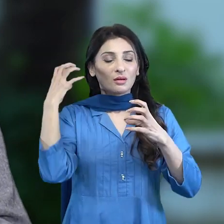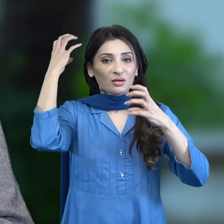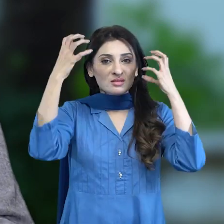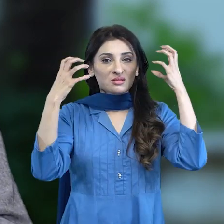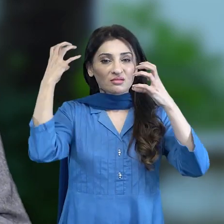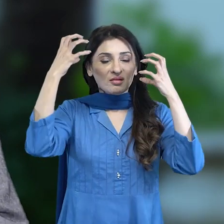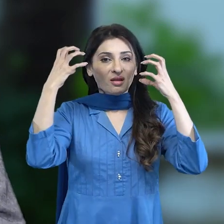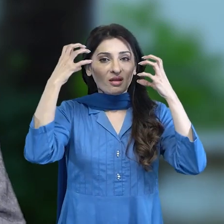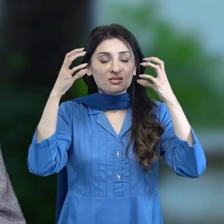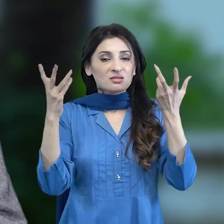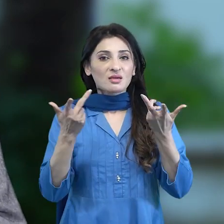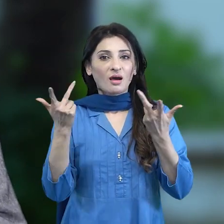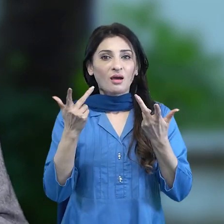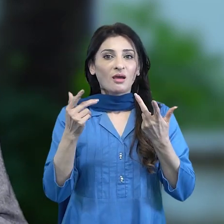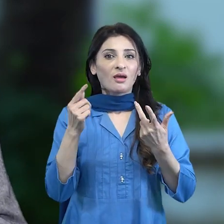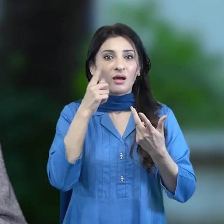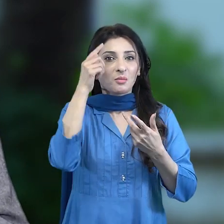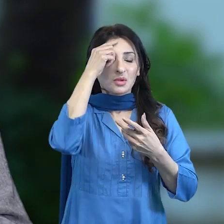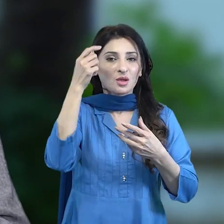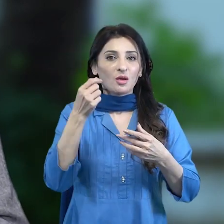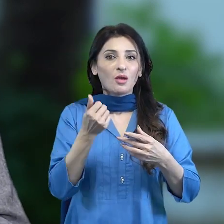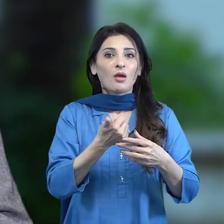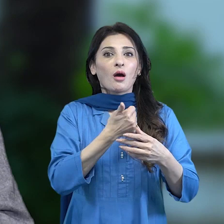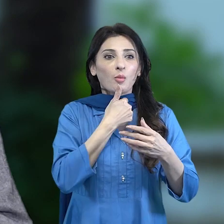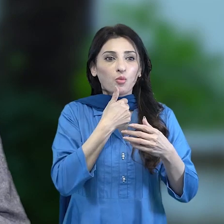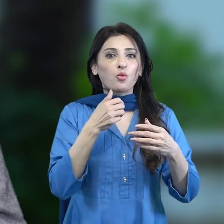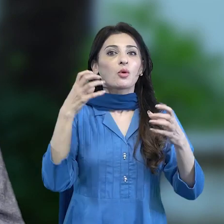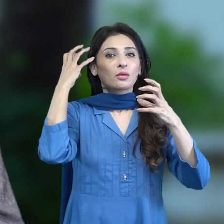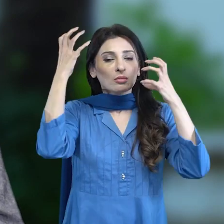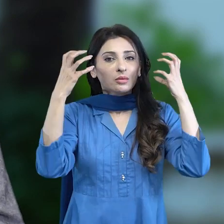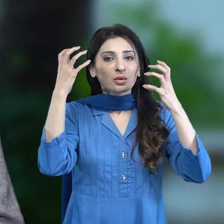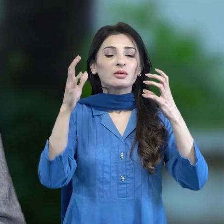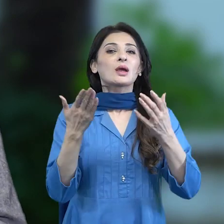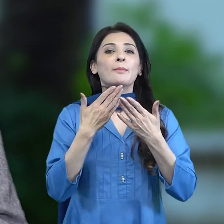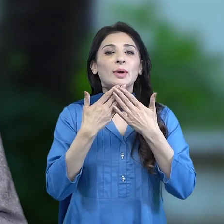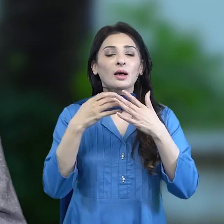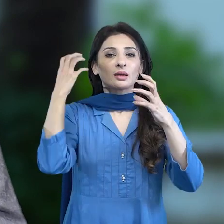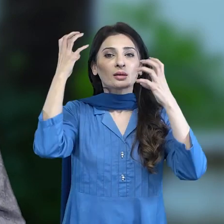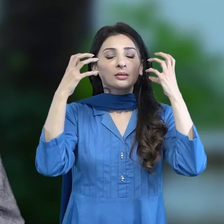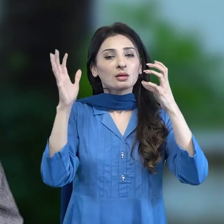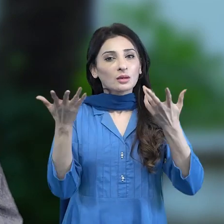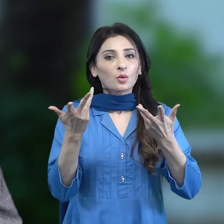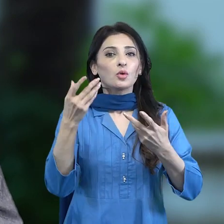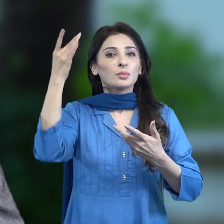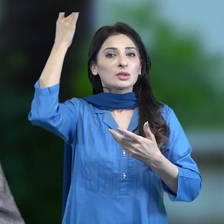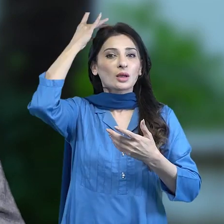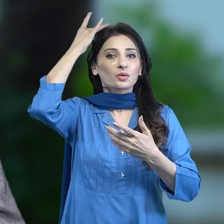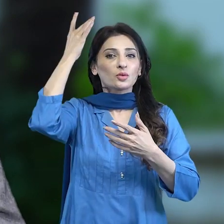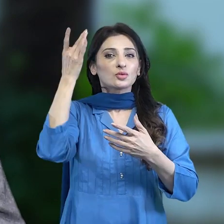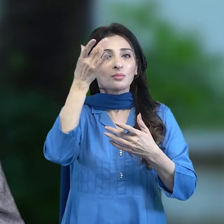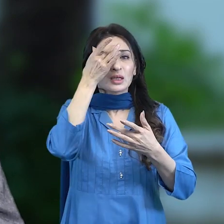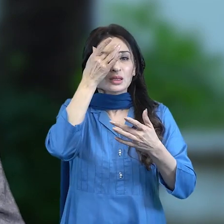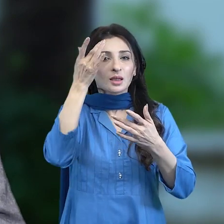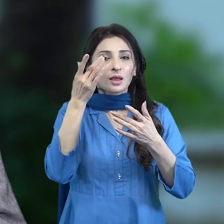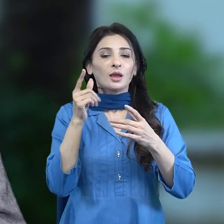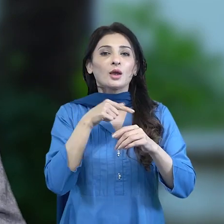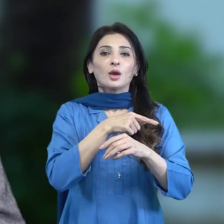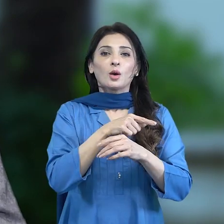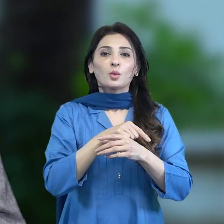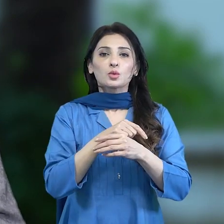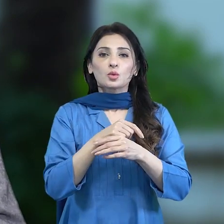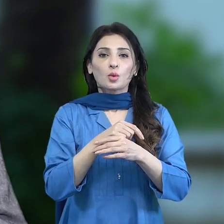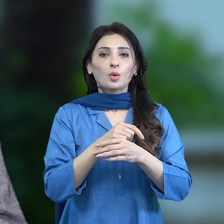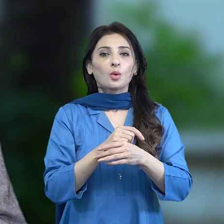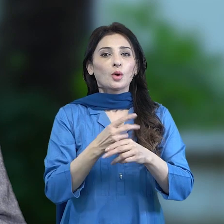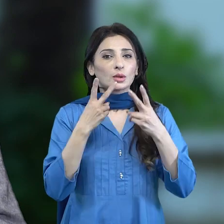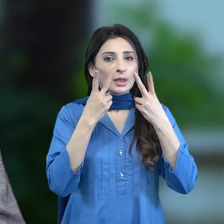जो है, उसकी स्टडीज़ का स्ट्रेस है, पेरेंटल स्ट्रेस है, सोशल स्ट्रेस है, इस तरह उसकी जो जो भी साइकोलॉजिकल प्रॉब्लम है उस पे वर्किंग करके